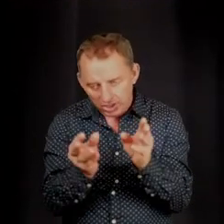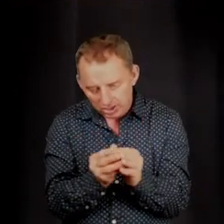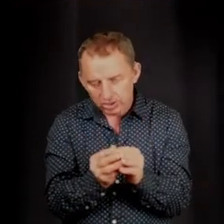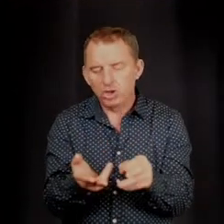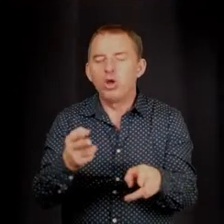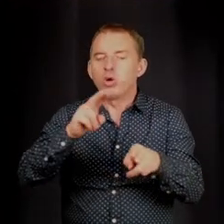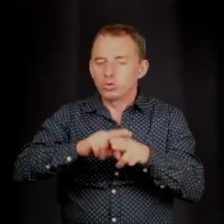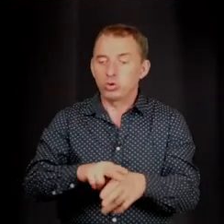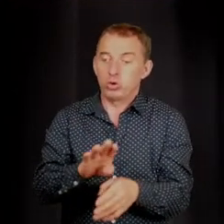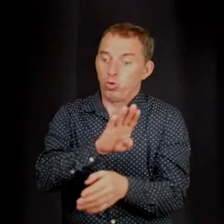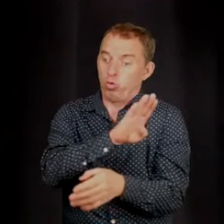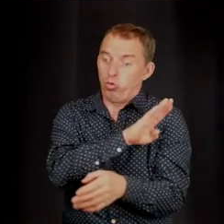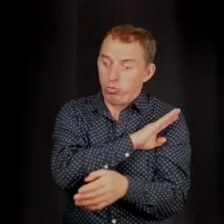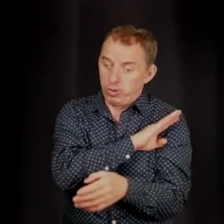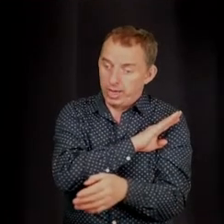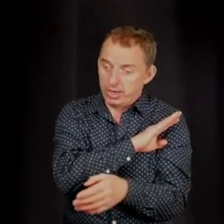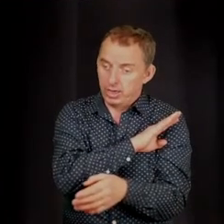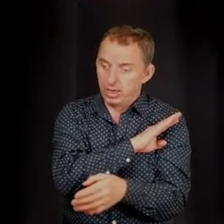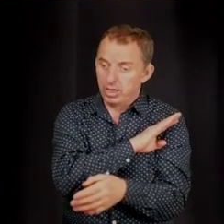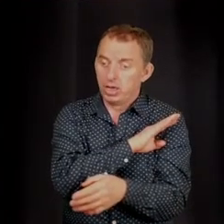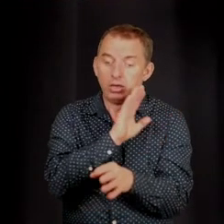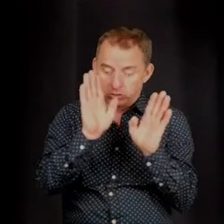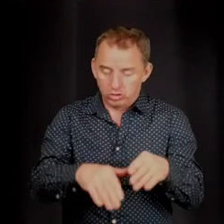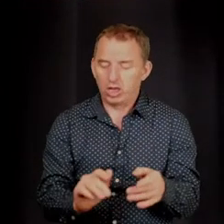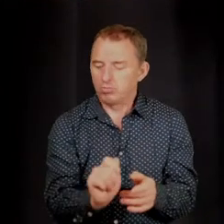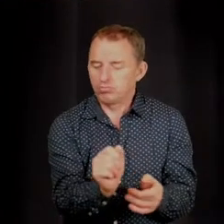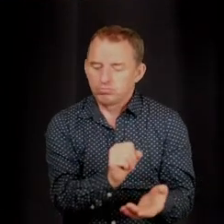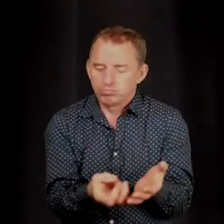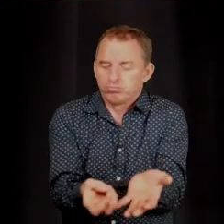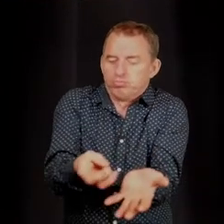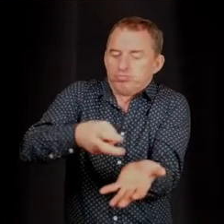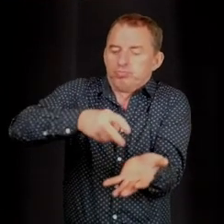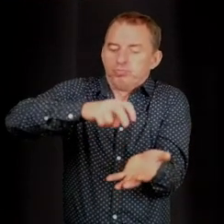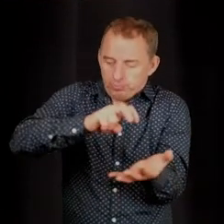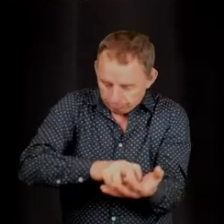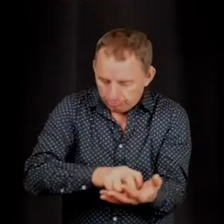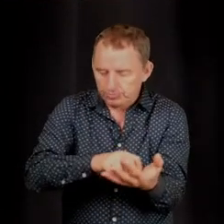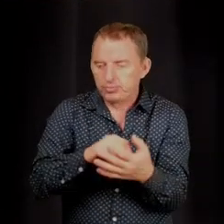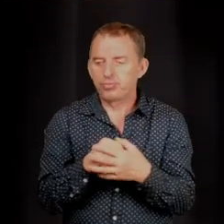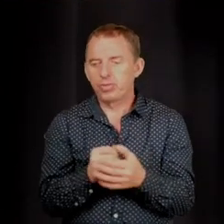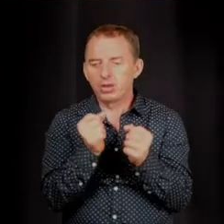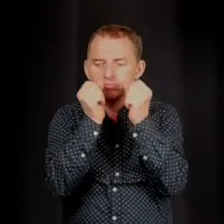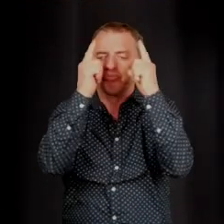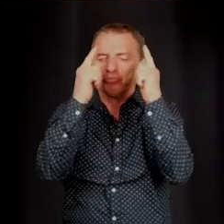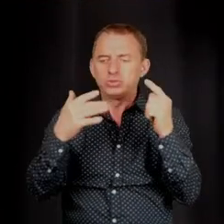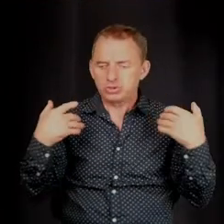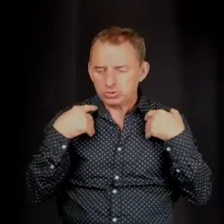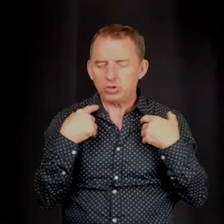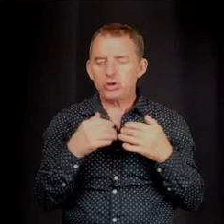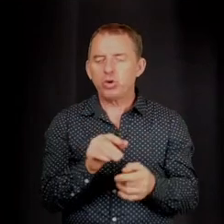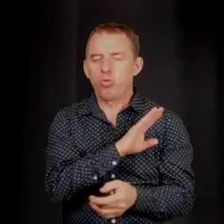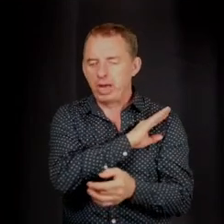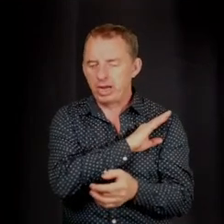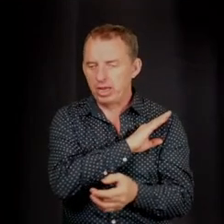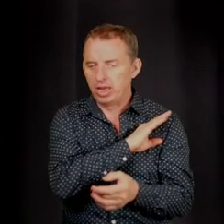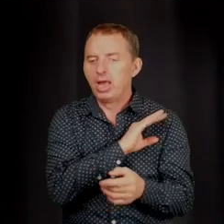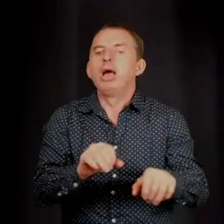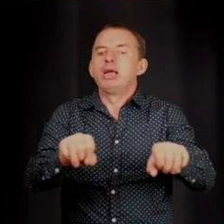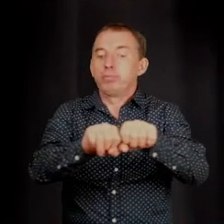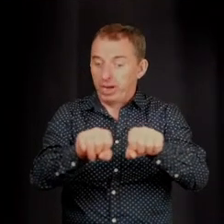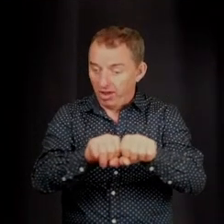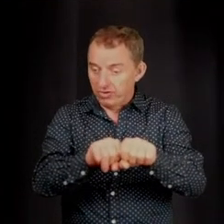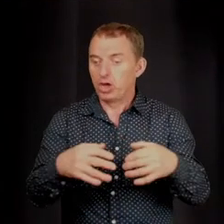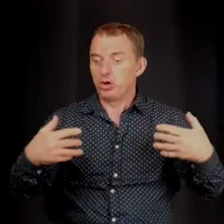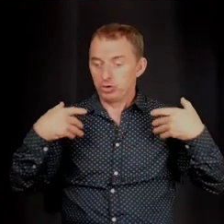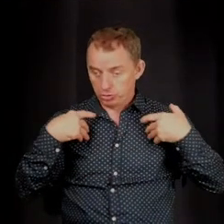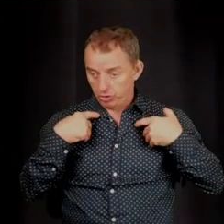którzy umarli, zostają zmartwychwzbudzeni. The righteous dead and righteous living have glorious immortal bodies. Sprawiedliwi,